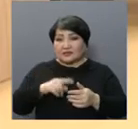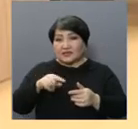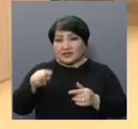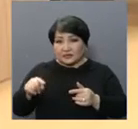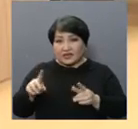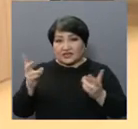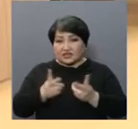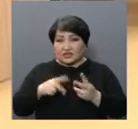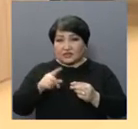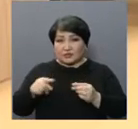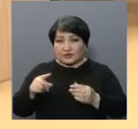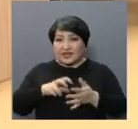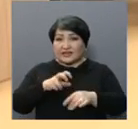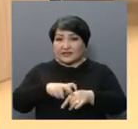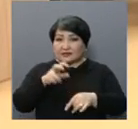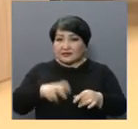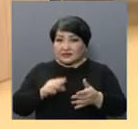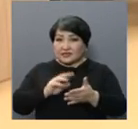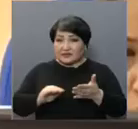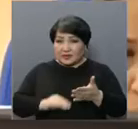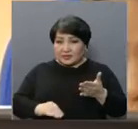Өзіне ыңғайлы уақытты да таңдайды.